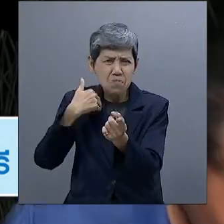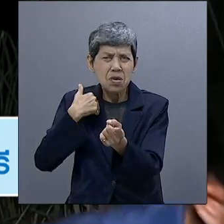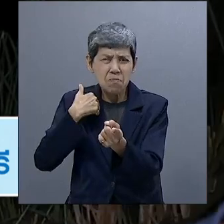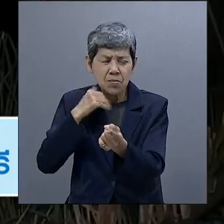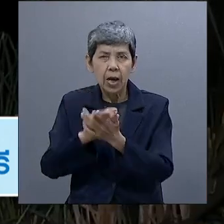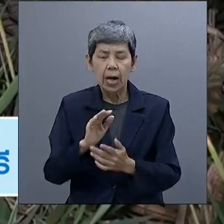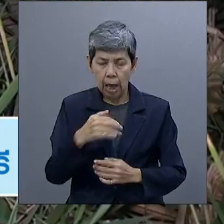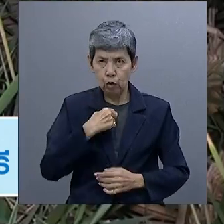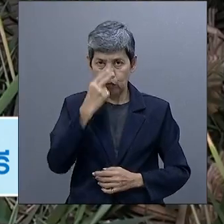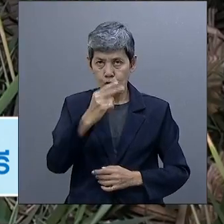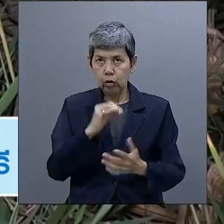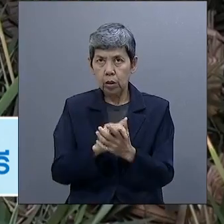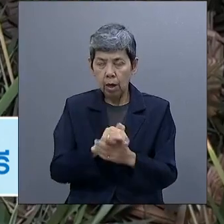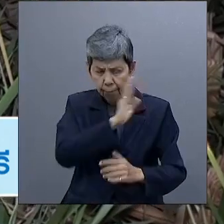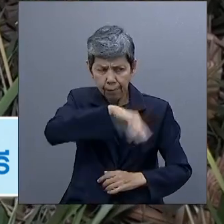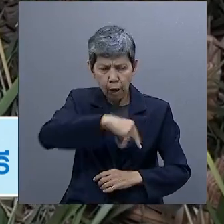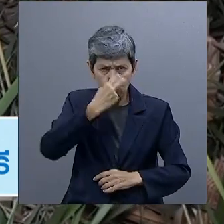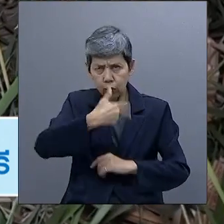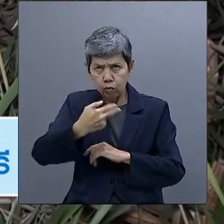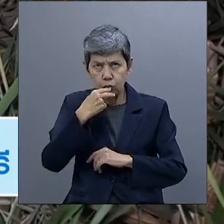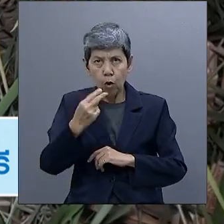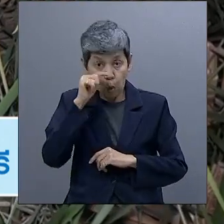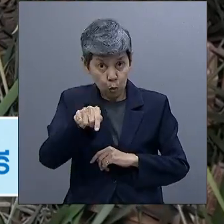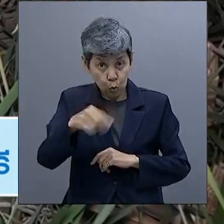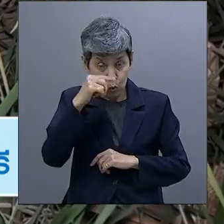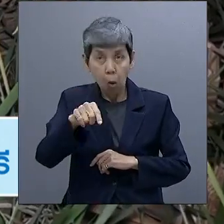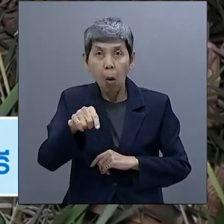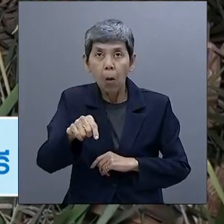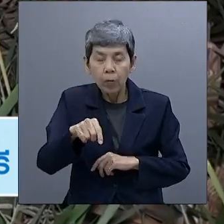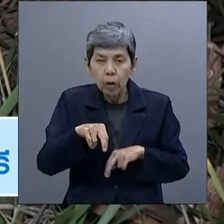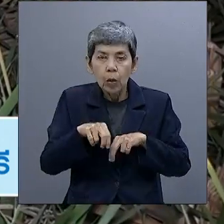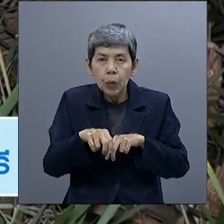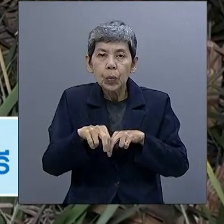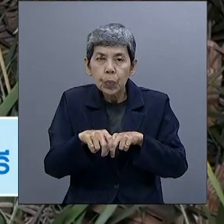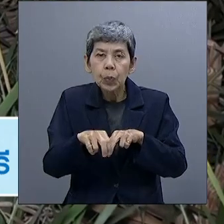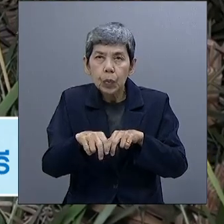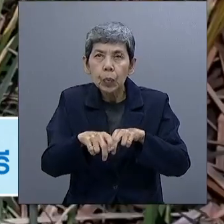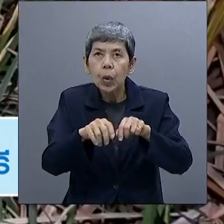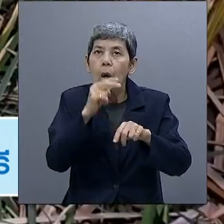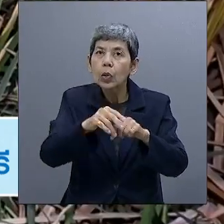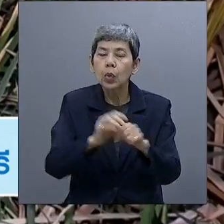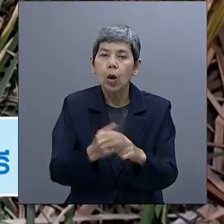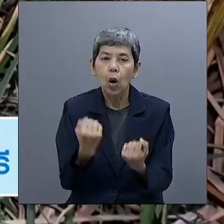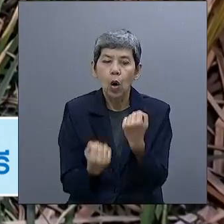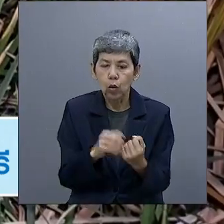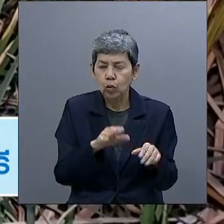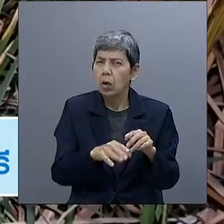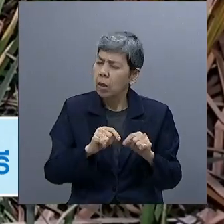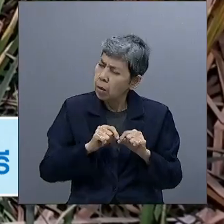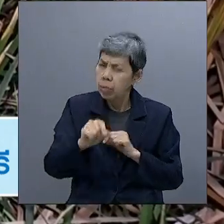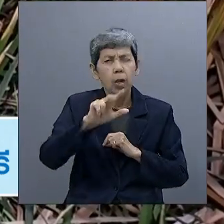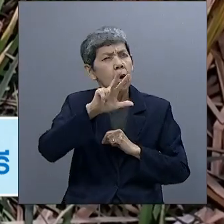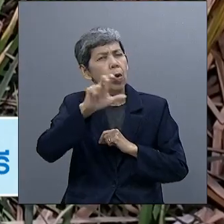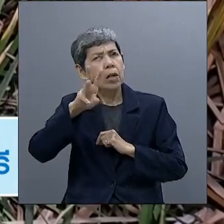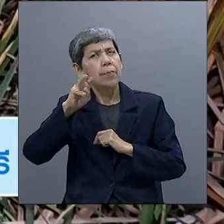ก็เลยพาทีมข่าวลงพื้นที่ไปเลยค่ะจุดแรกก็คือต้องเดินเท้าเข้าไปบริเวณที่จอดรถเนี่ยประมาณ350เม